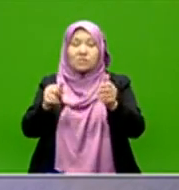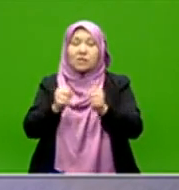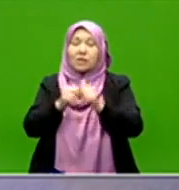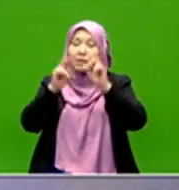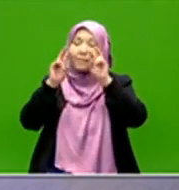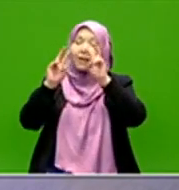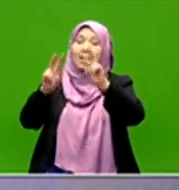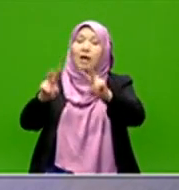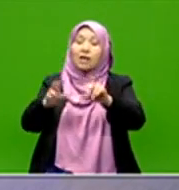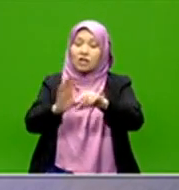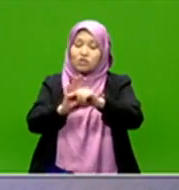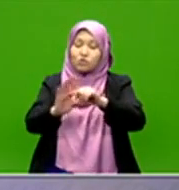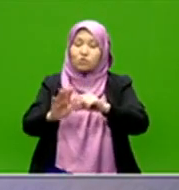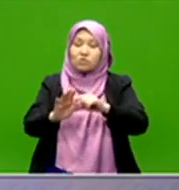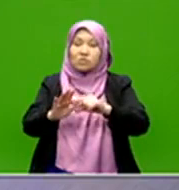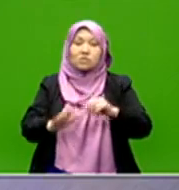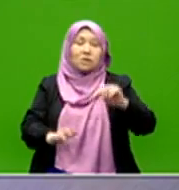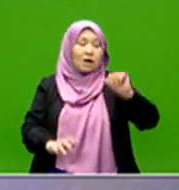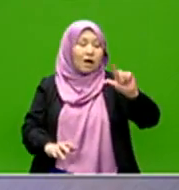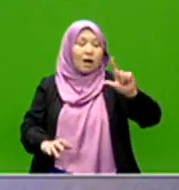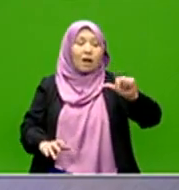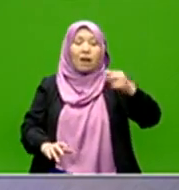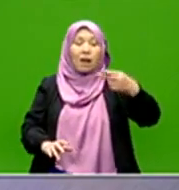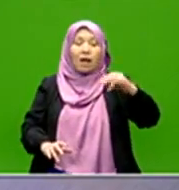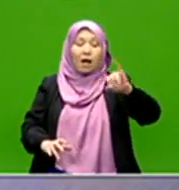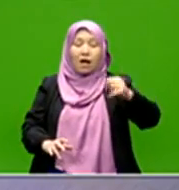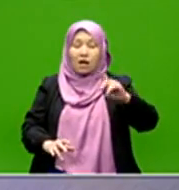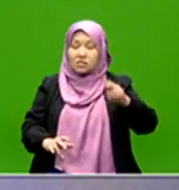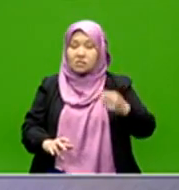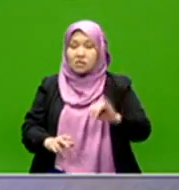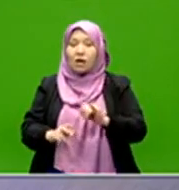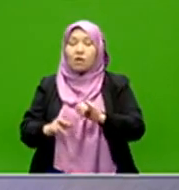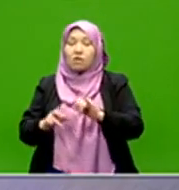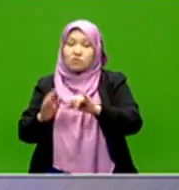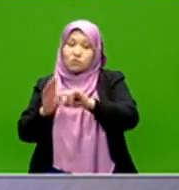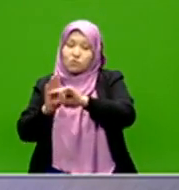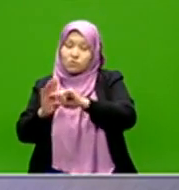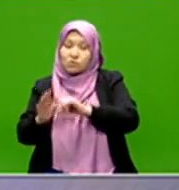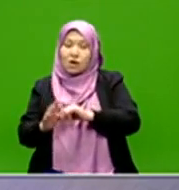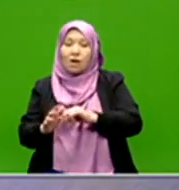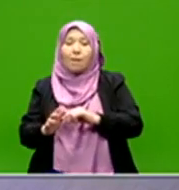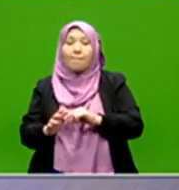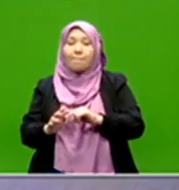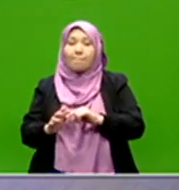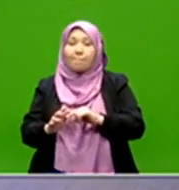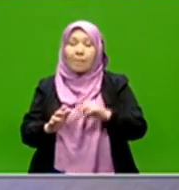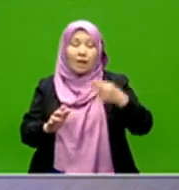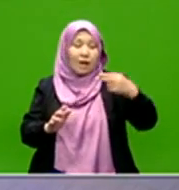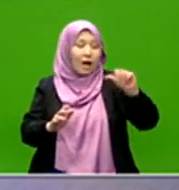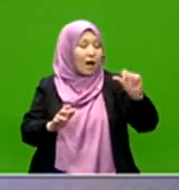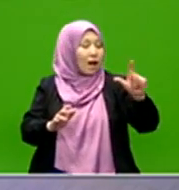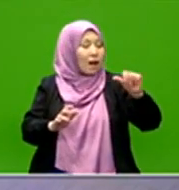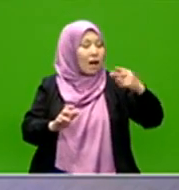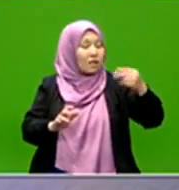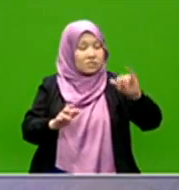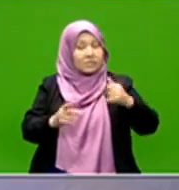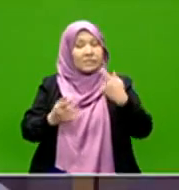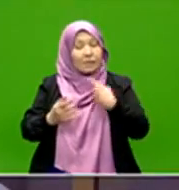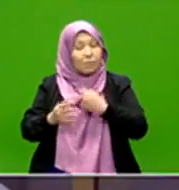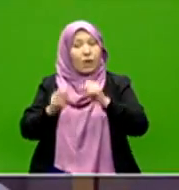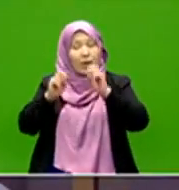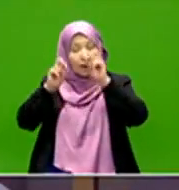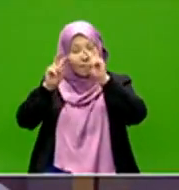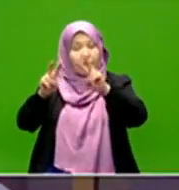kepada surah Al-Hajj ayat 26 hingga 27 di mana kita nampak sebenarnya daripada ayat ini muka